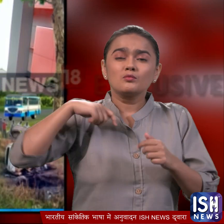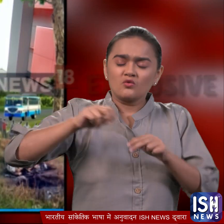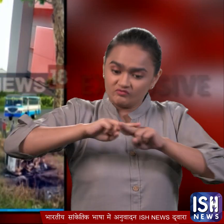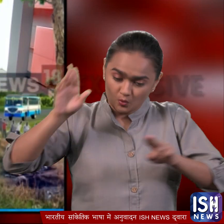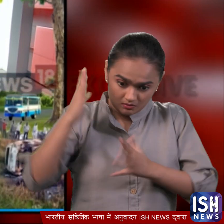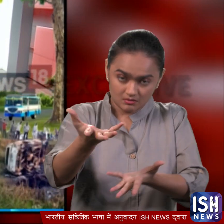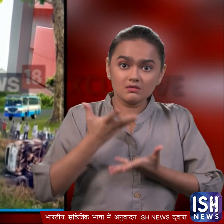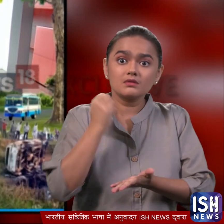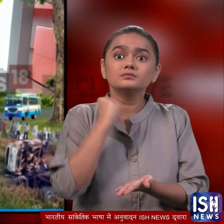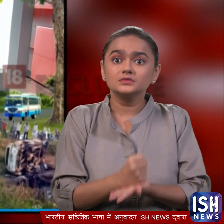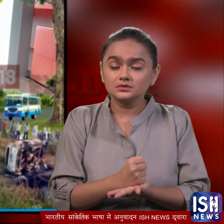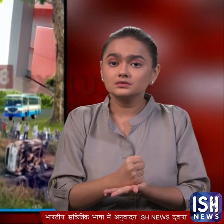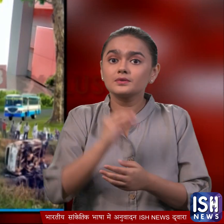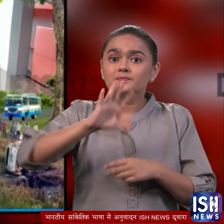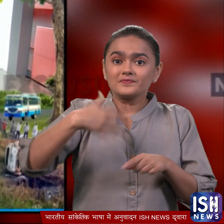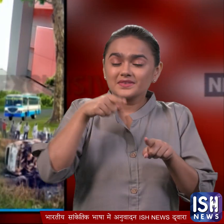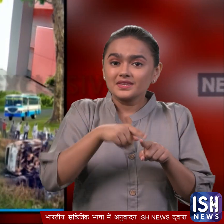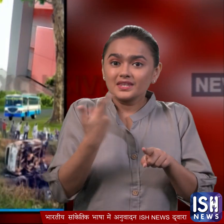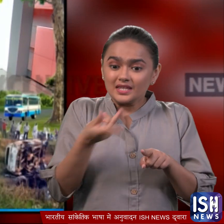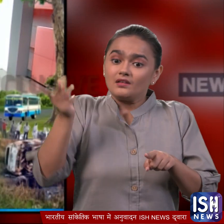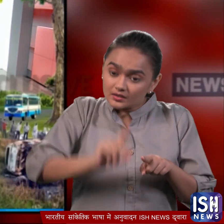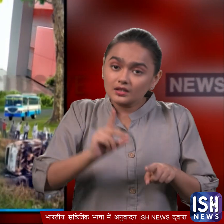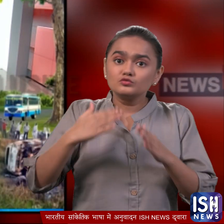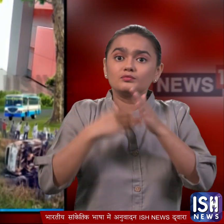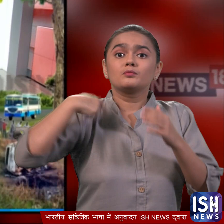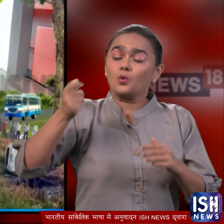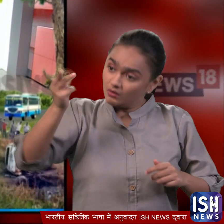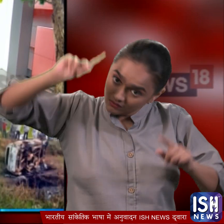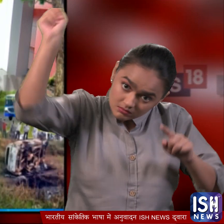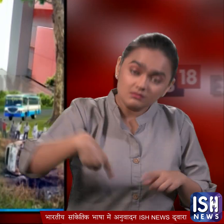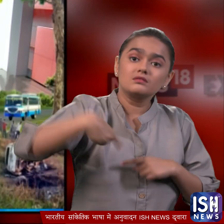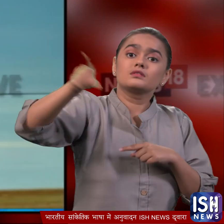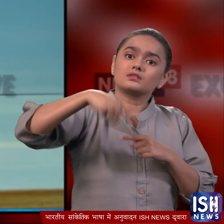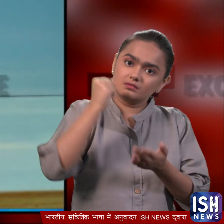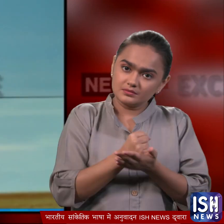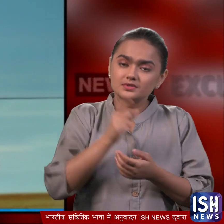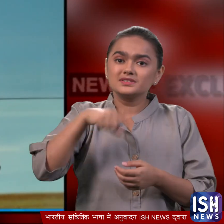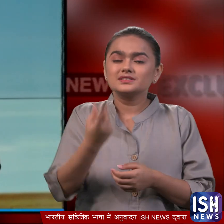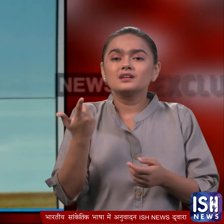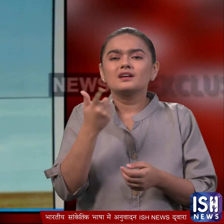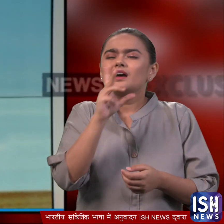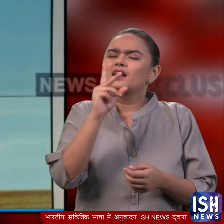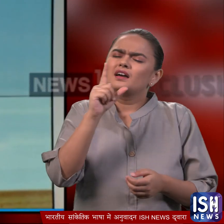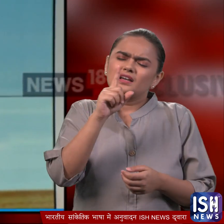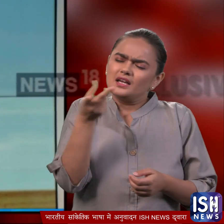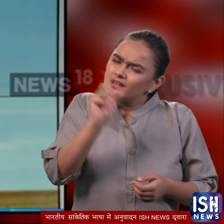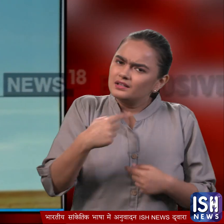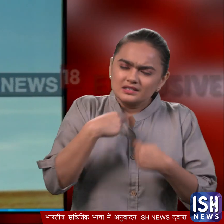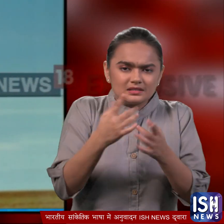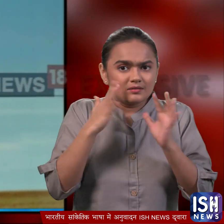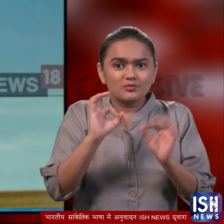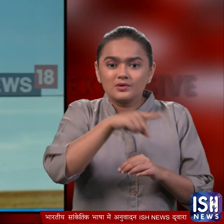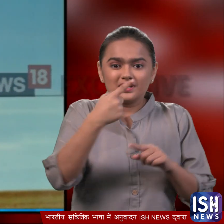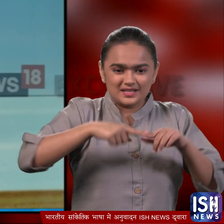पूरी जानकारी दे। सुबह इस मामले की फिर से सुप्रीम कोर्ट में सुनवाई होगी। सौ बात की एक बात यह कि लखीमपुर खीरी की घटना के